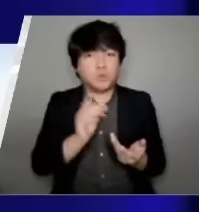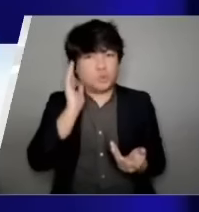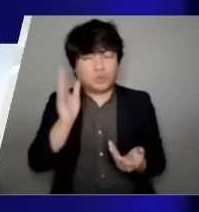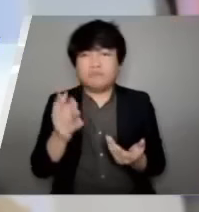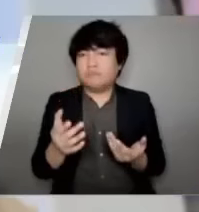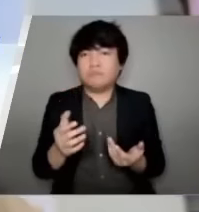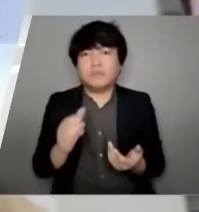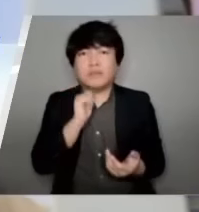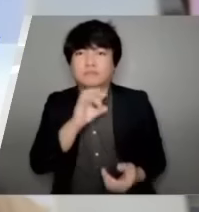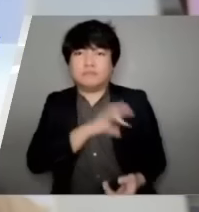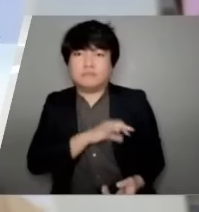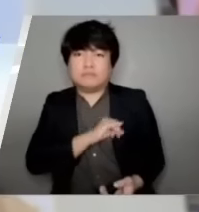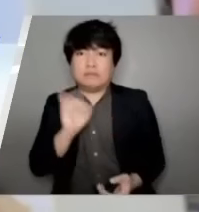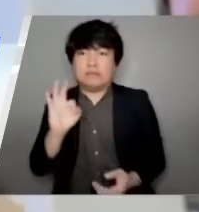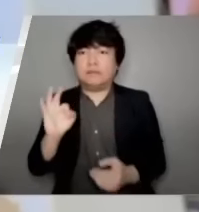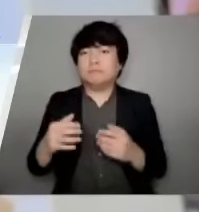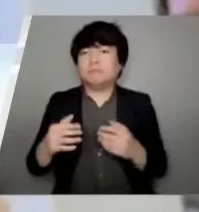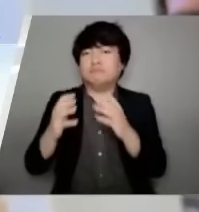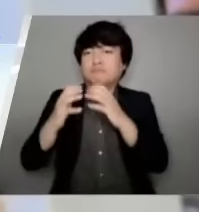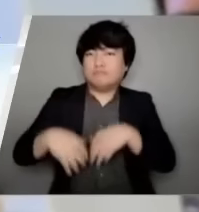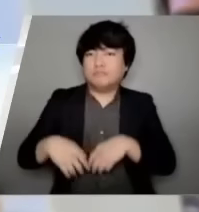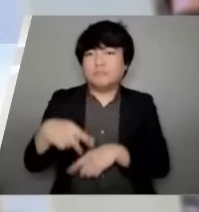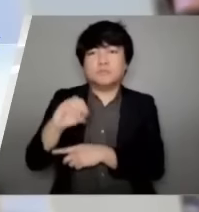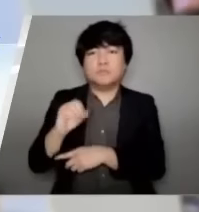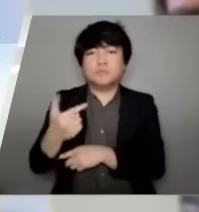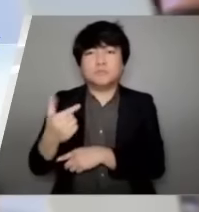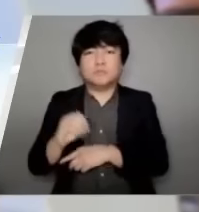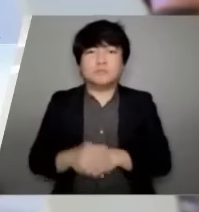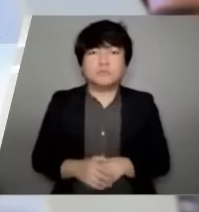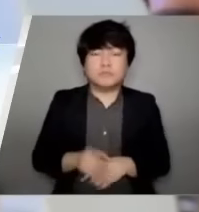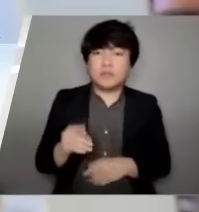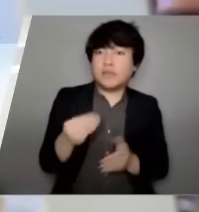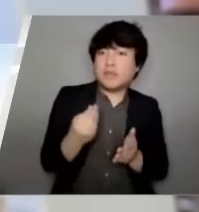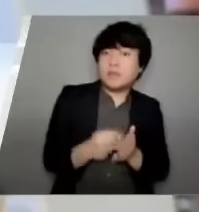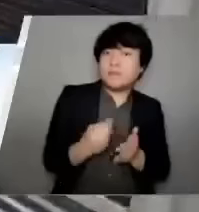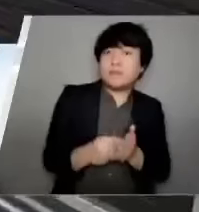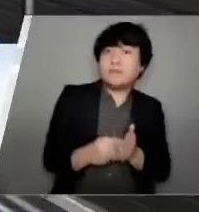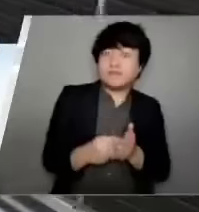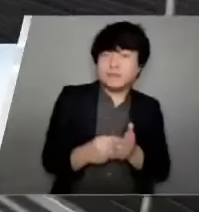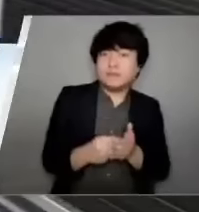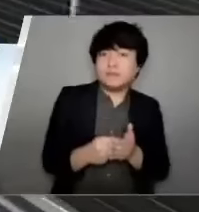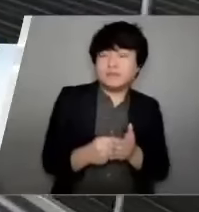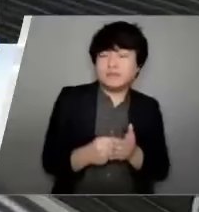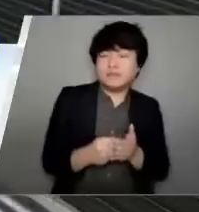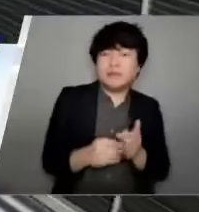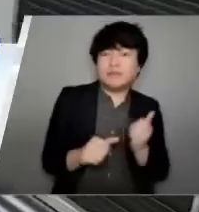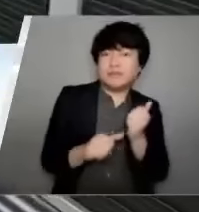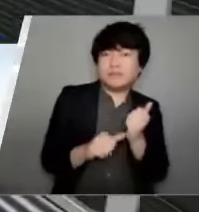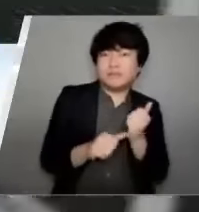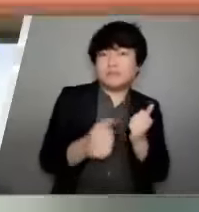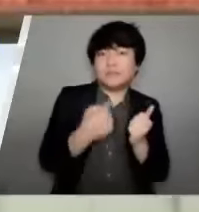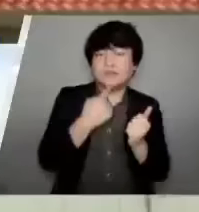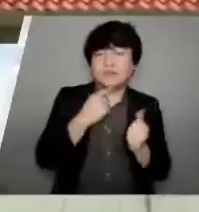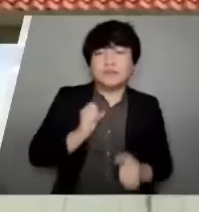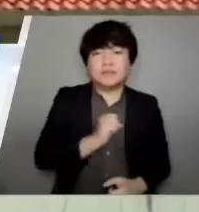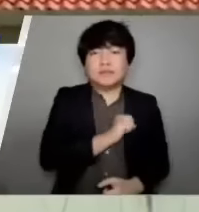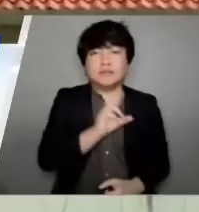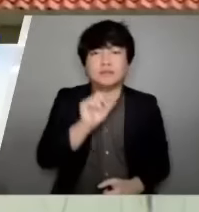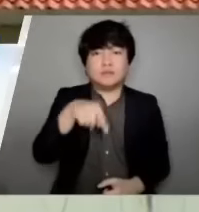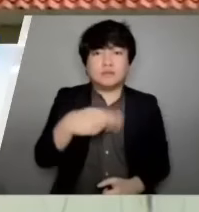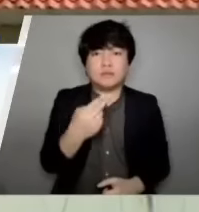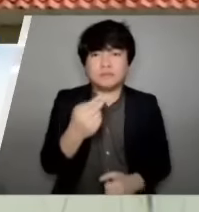the pool. Nauna na rin sinabi ni Finance Secretary Ralph Recto na irerekomenda niya sa Pangulo ang pagpapatigil ng POGO.